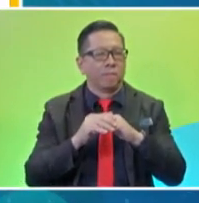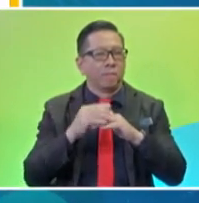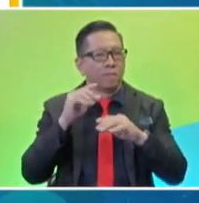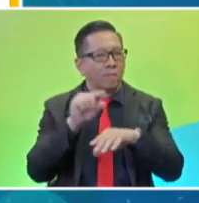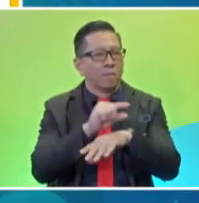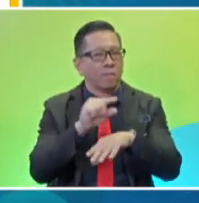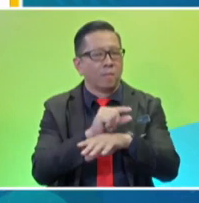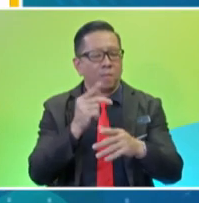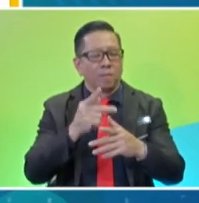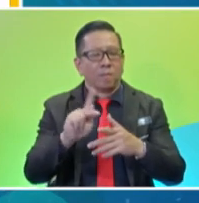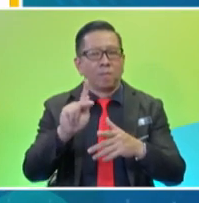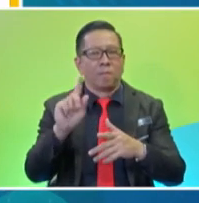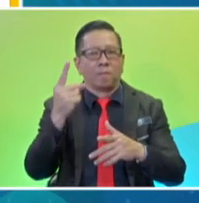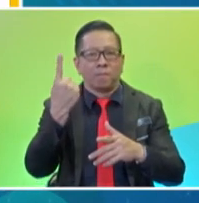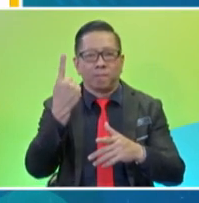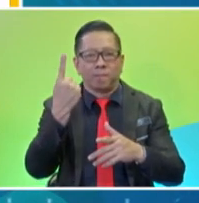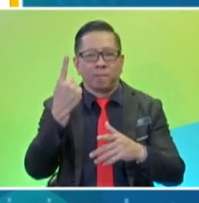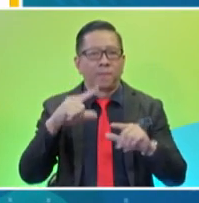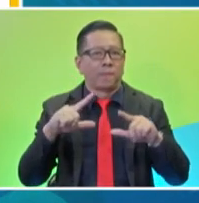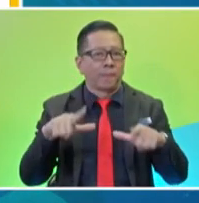keris dan parang beliau